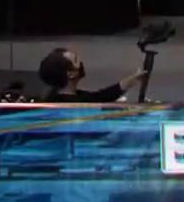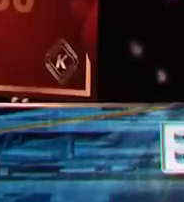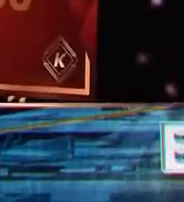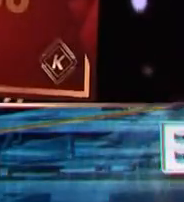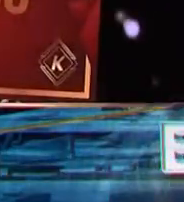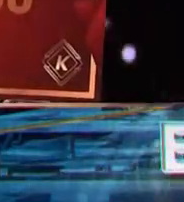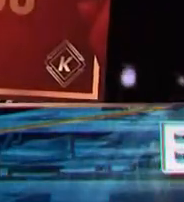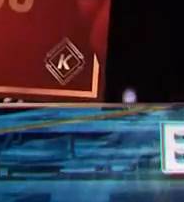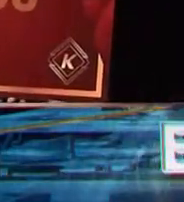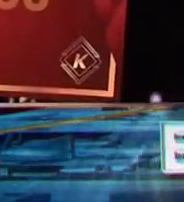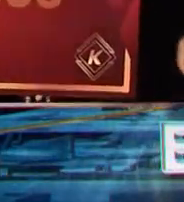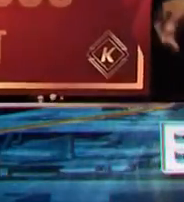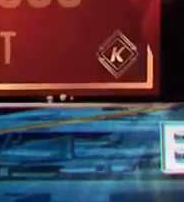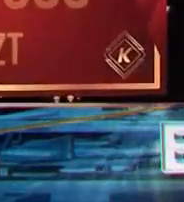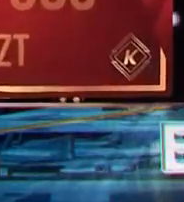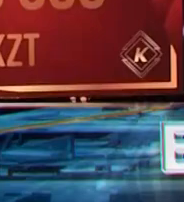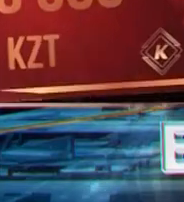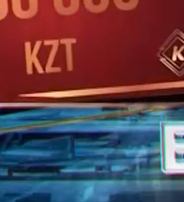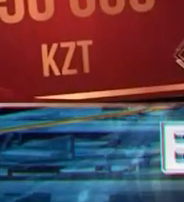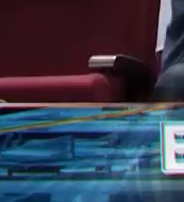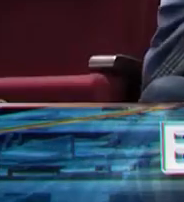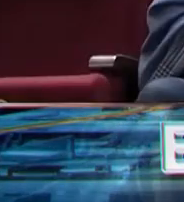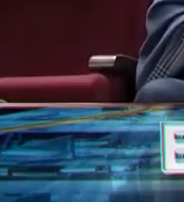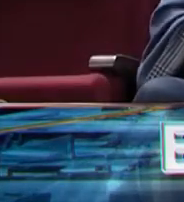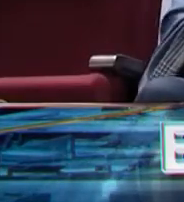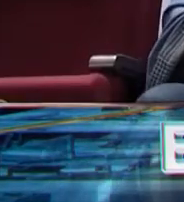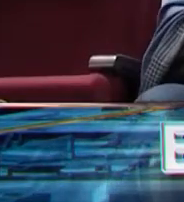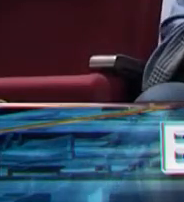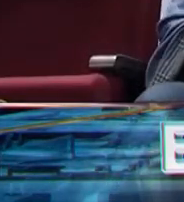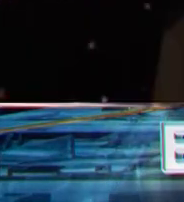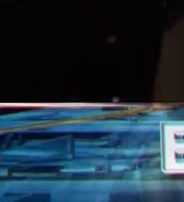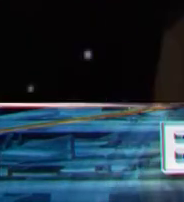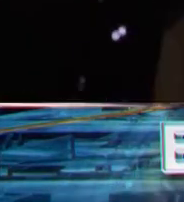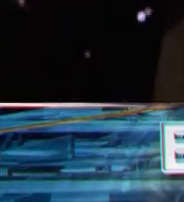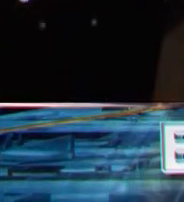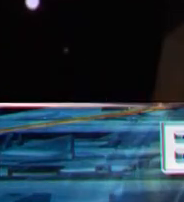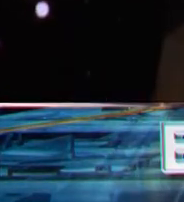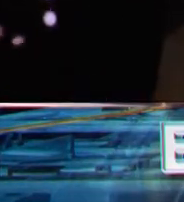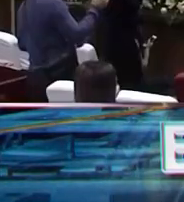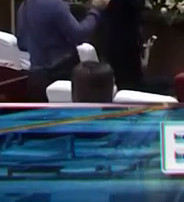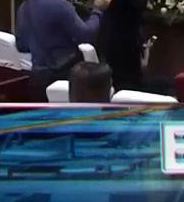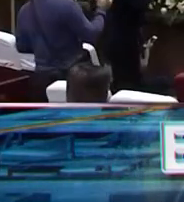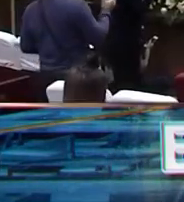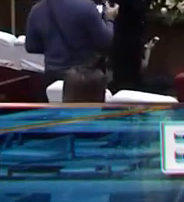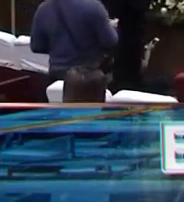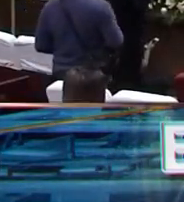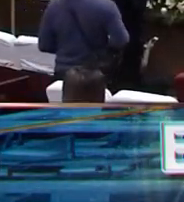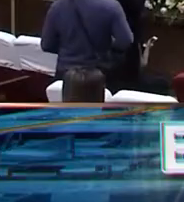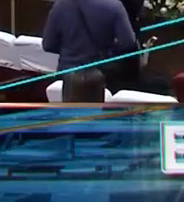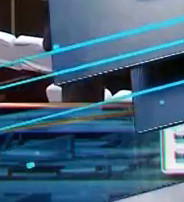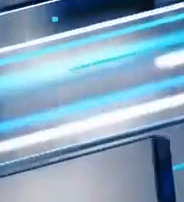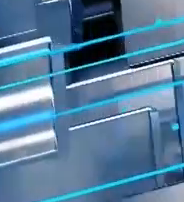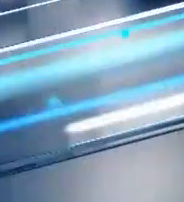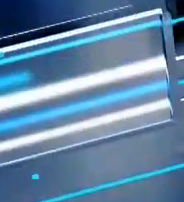Жалынды жастар ел болашағы. Бүгін Алматы облысы әкімінің жүлдесі үшін тағайындалған көшбасшы 2020 байқауының жеңімпаздары марапатталды.